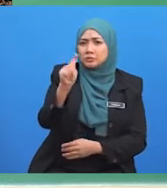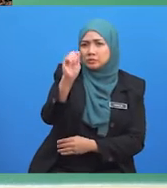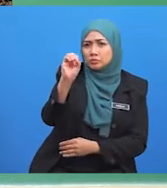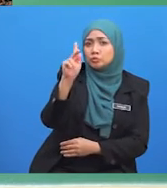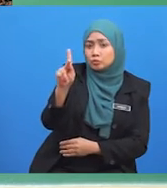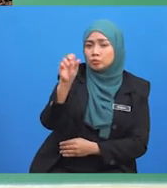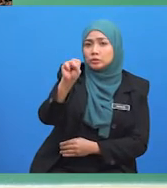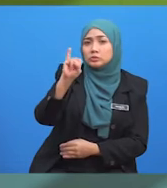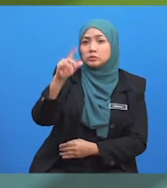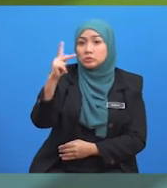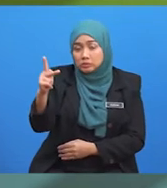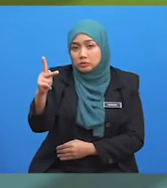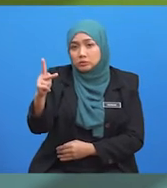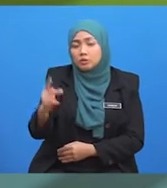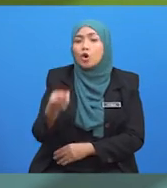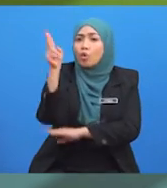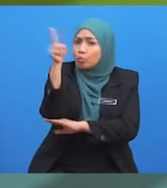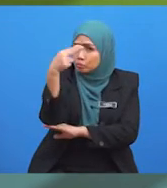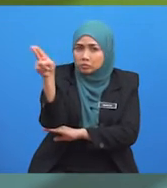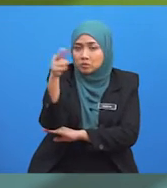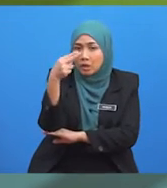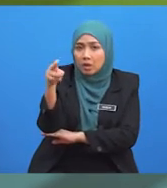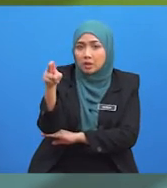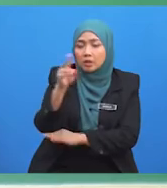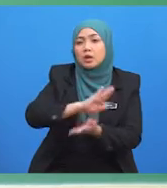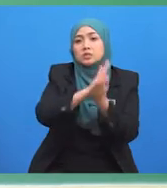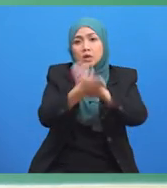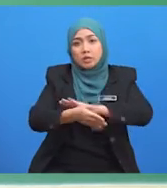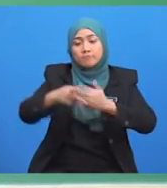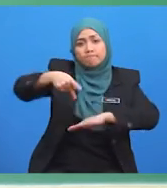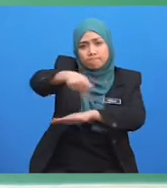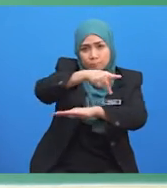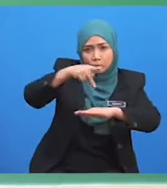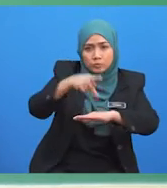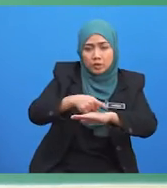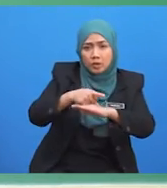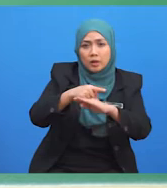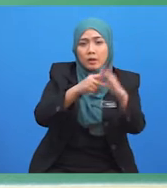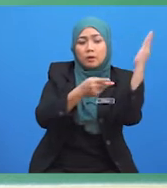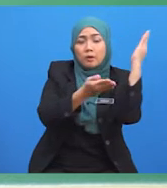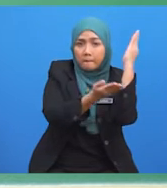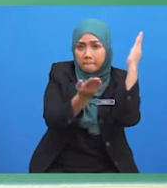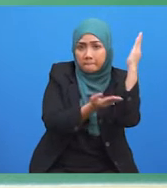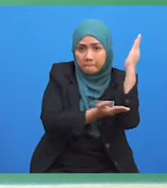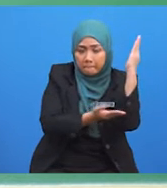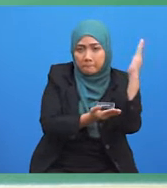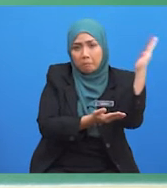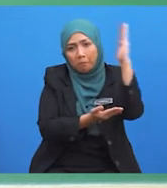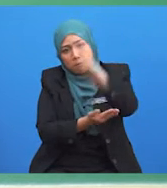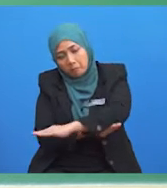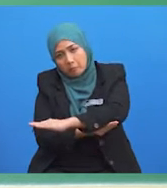negeri. Hutan simpanan pula menjadi pusat pembalakan haram dan pembuangan